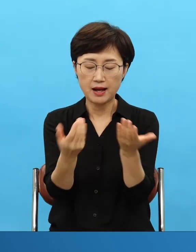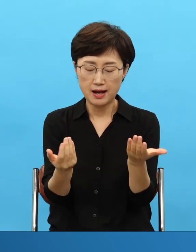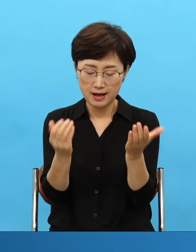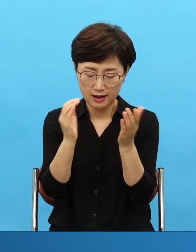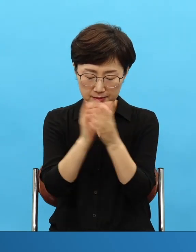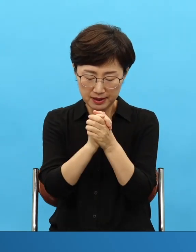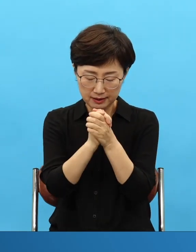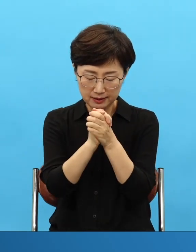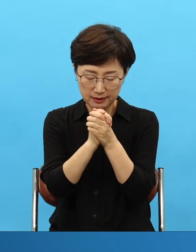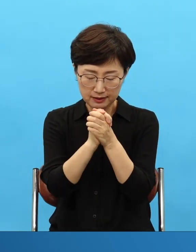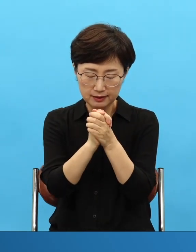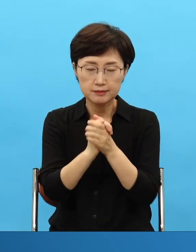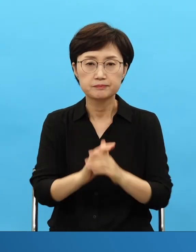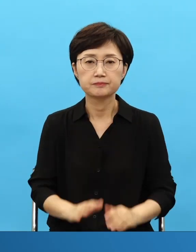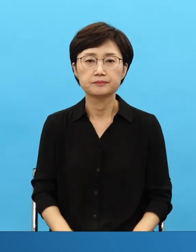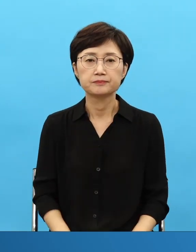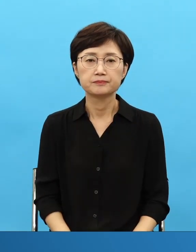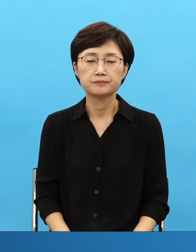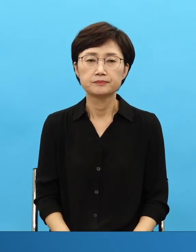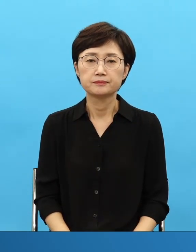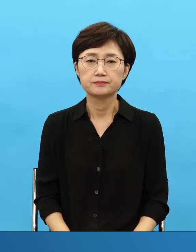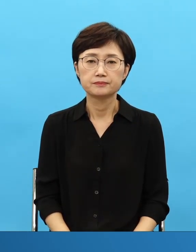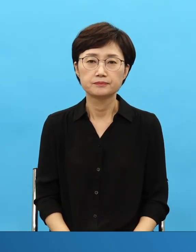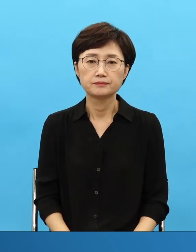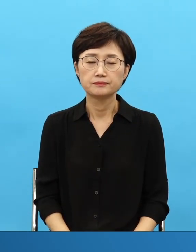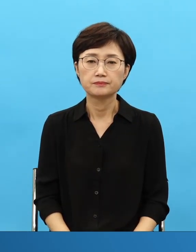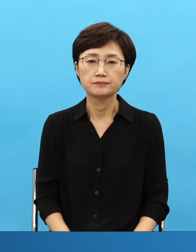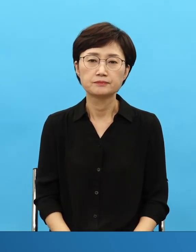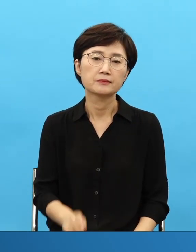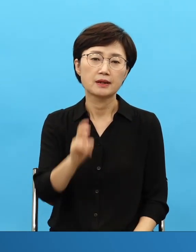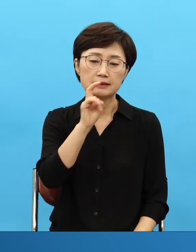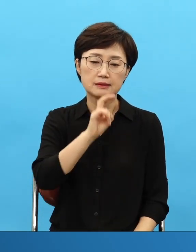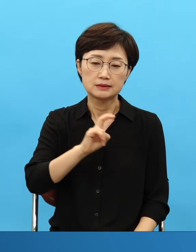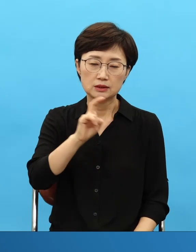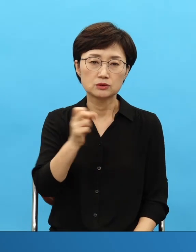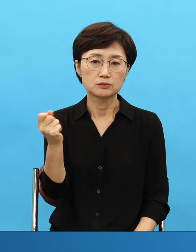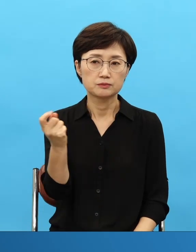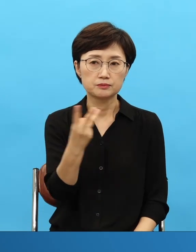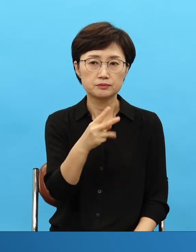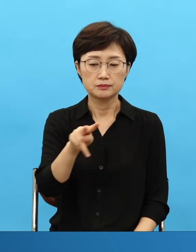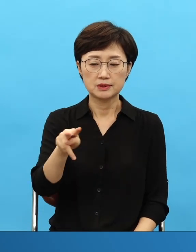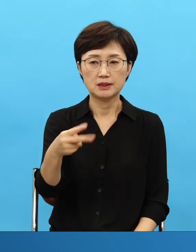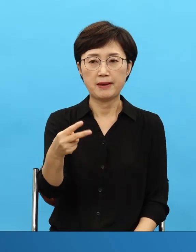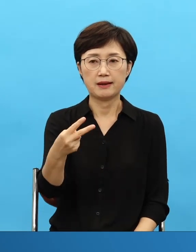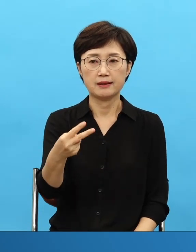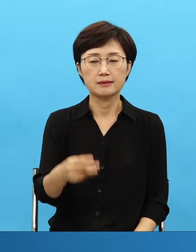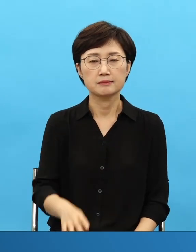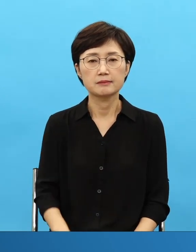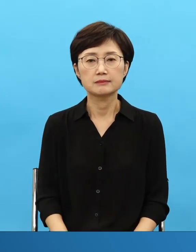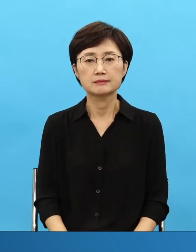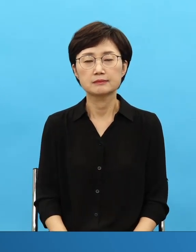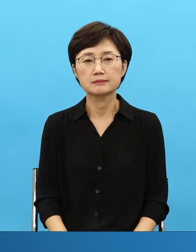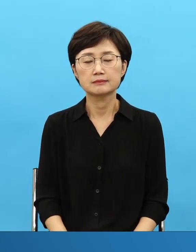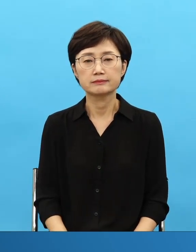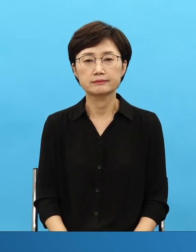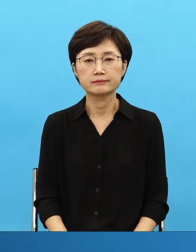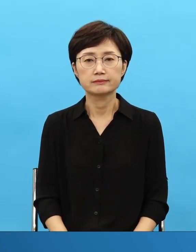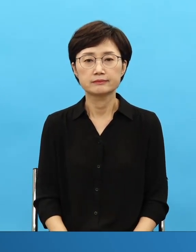것을 믿사옵나이다. 아멘. 찬송 200장을 찬송됩니다. Let us sing hymn 200